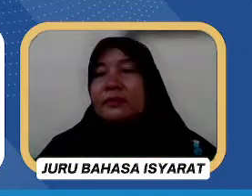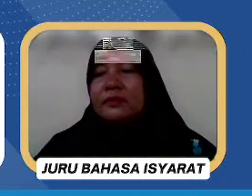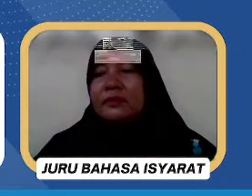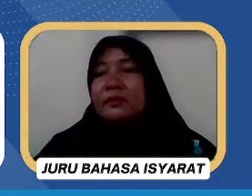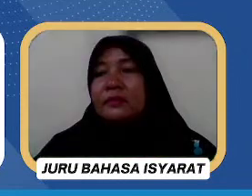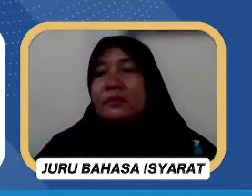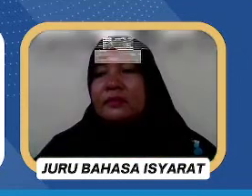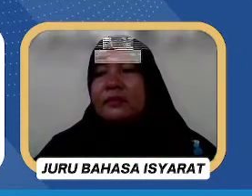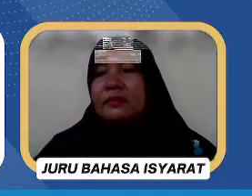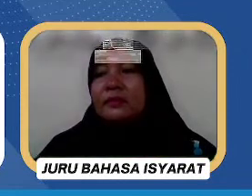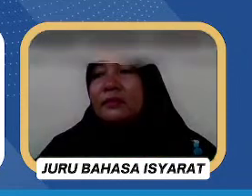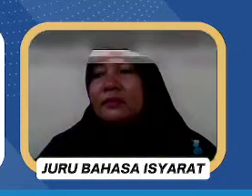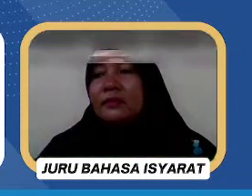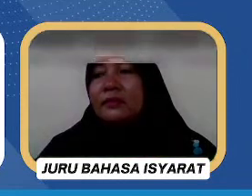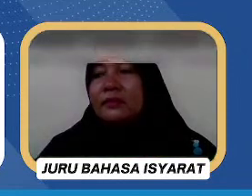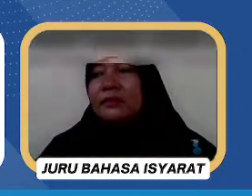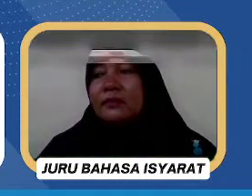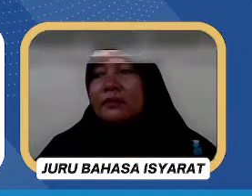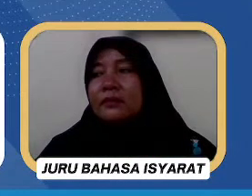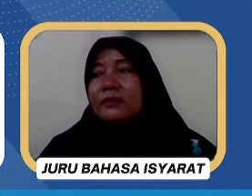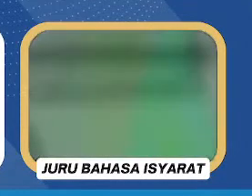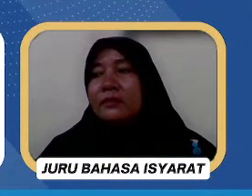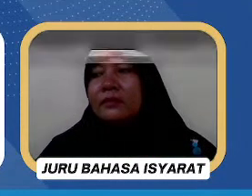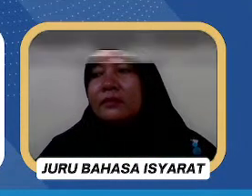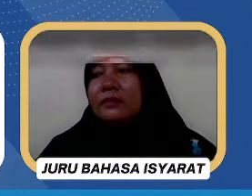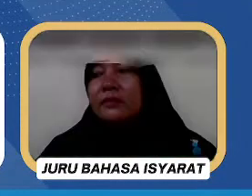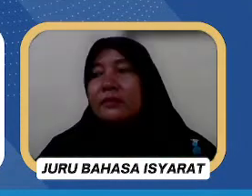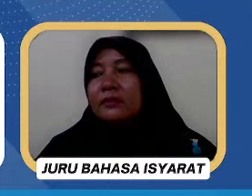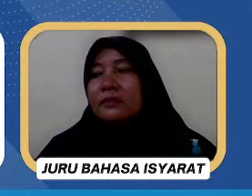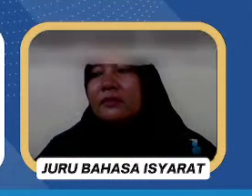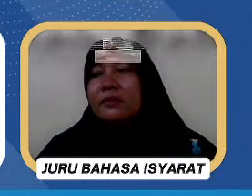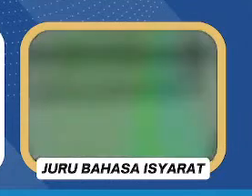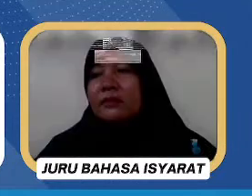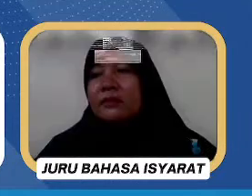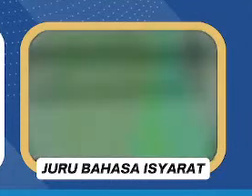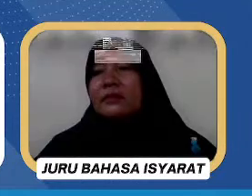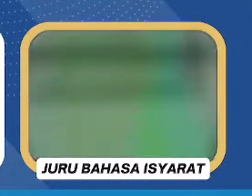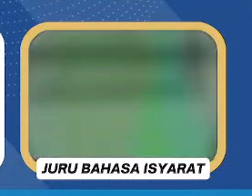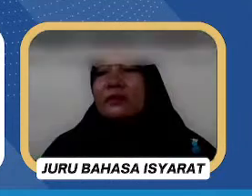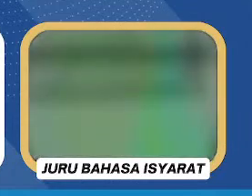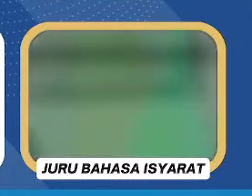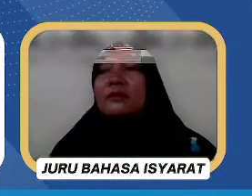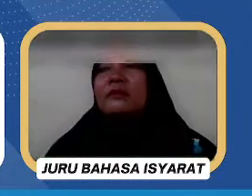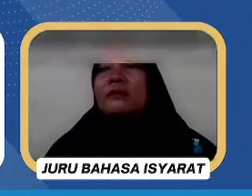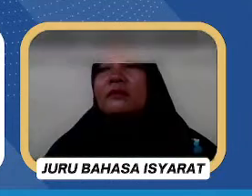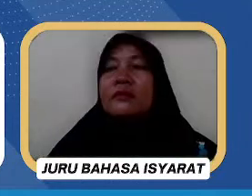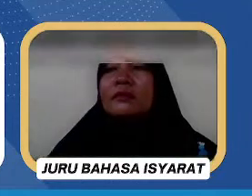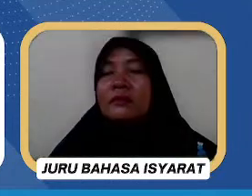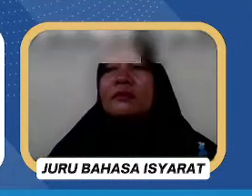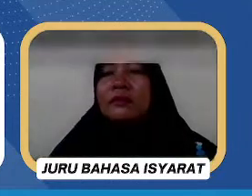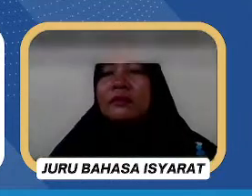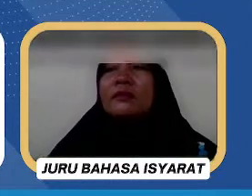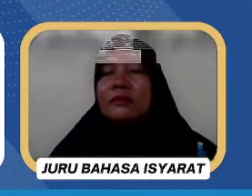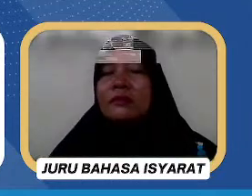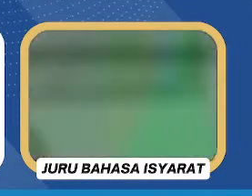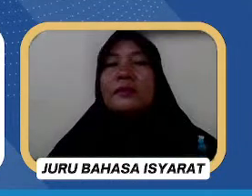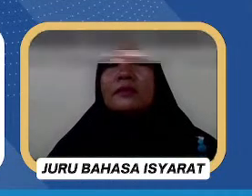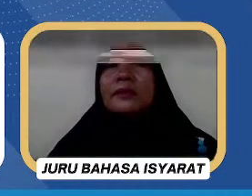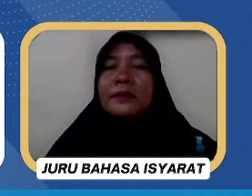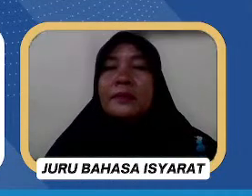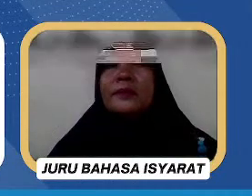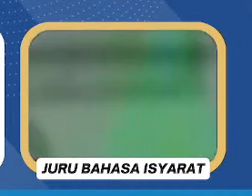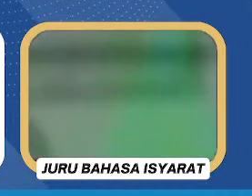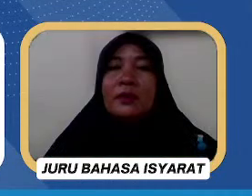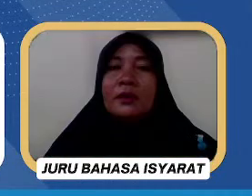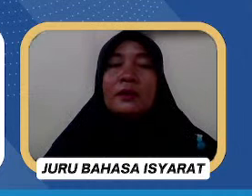pernyataan. Ada benar, ada salah. Tapi kita mencoba bahwa para siswa atau anak muda lah, itu